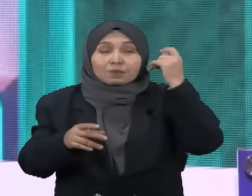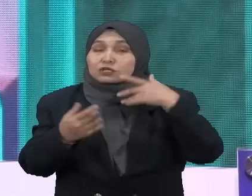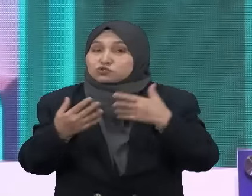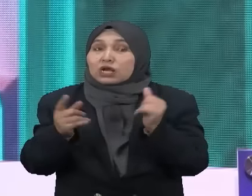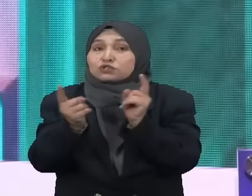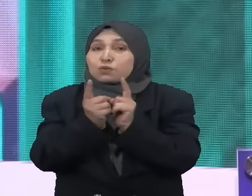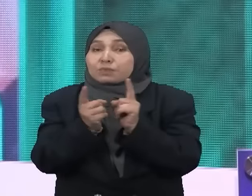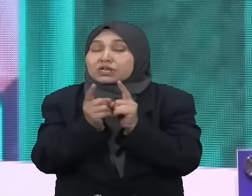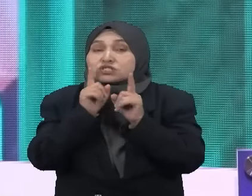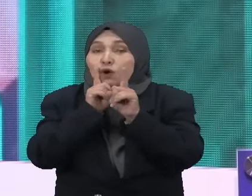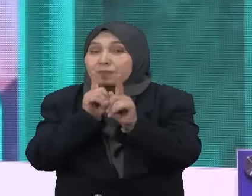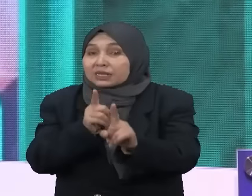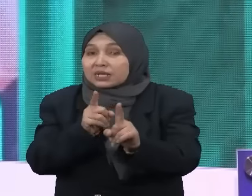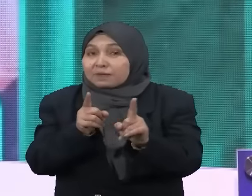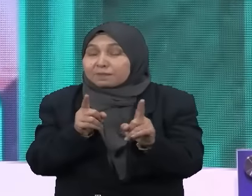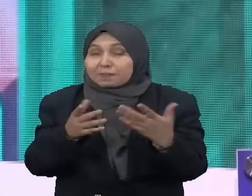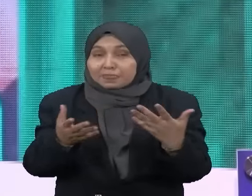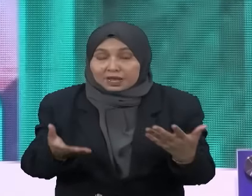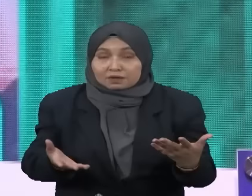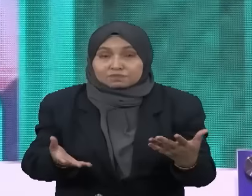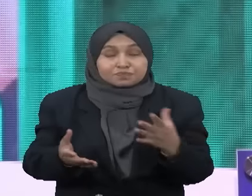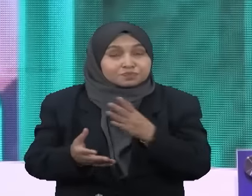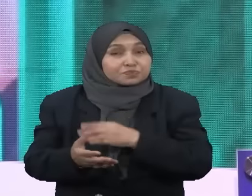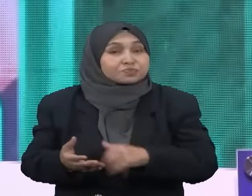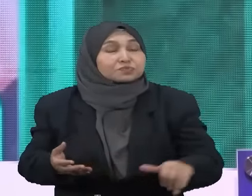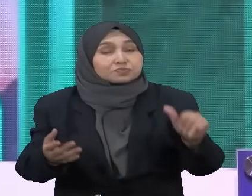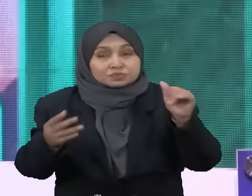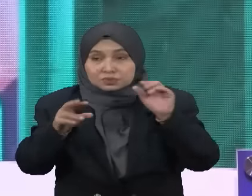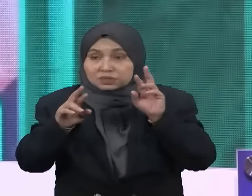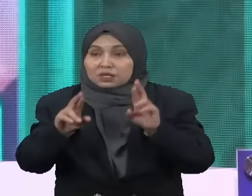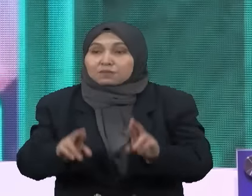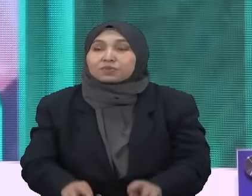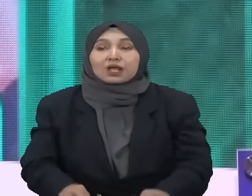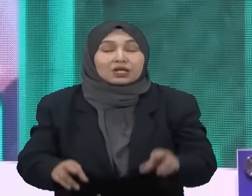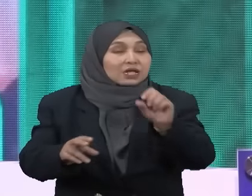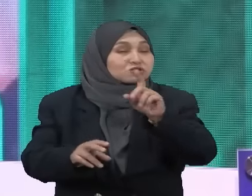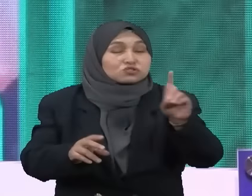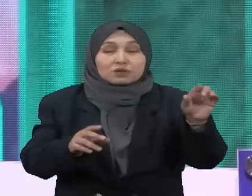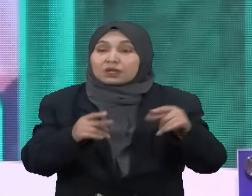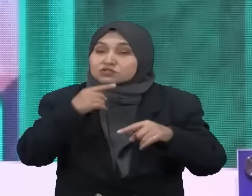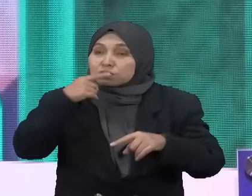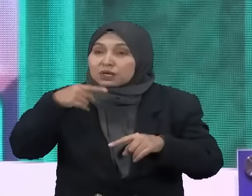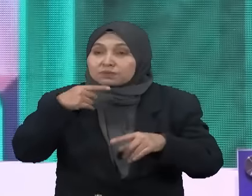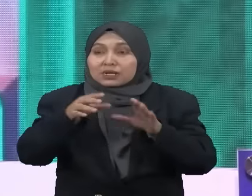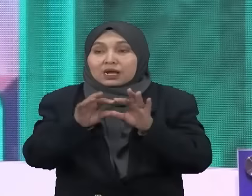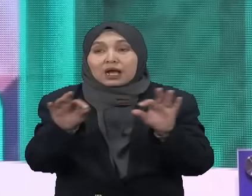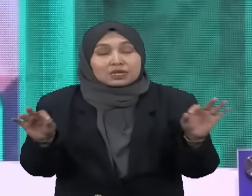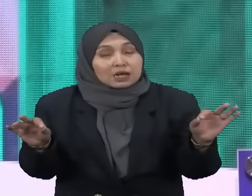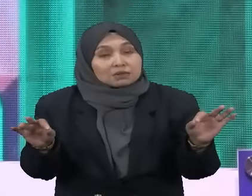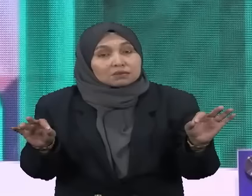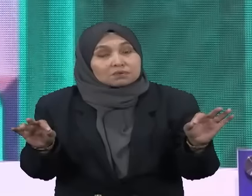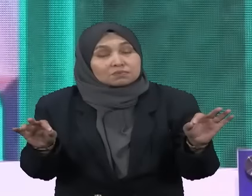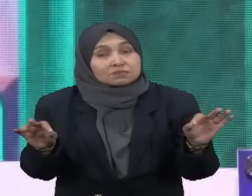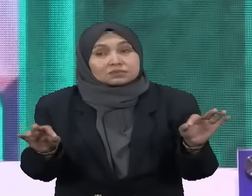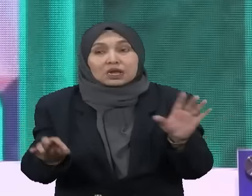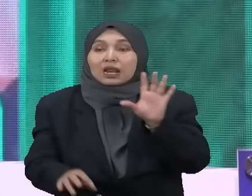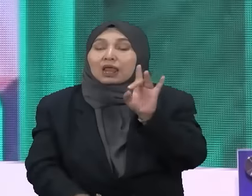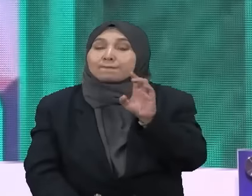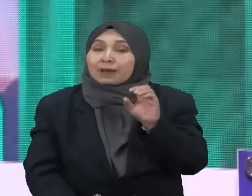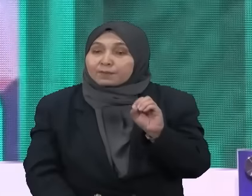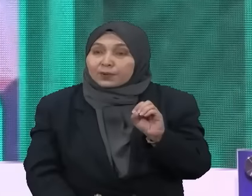dah jumpa jawapannya lah, ya. Dan penduduk Sodom ini seperti mana yang disebutkan pada ayat yang